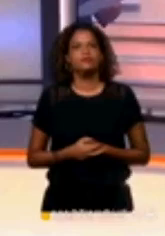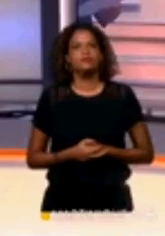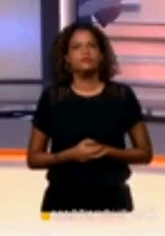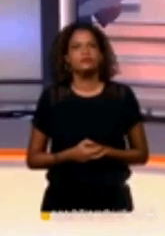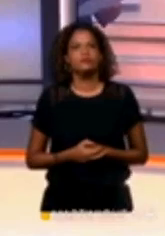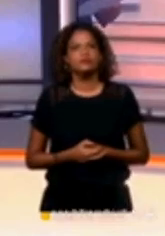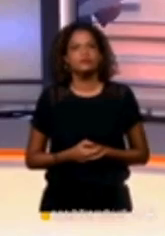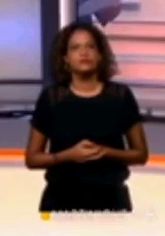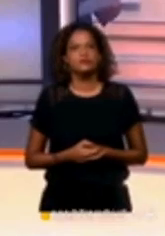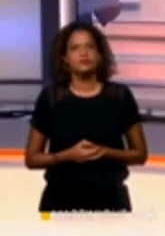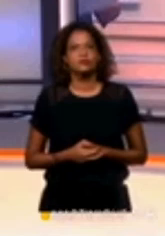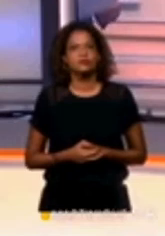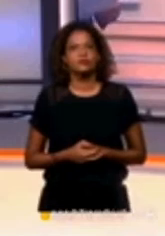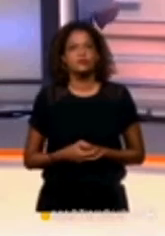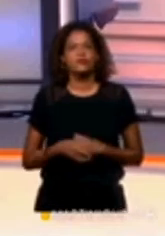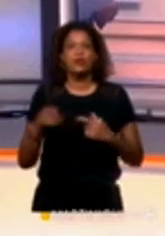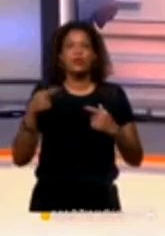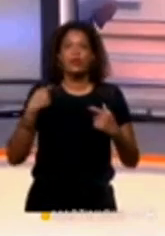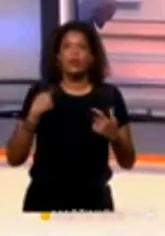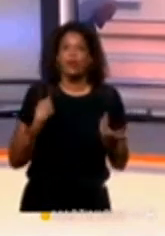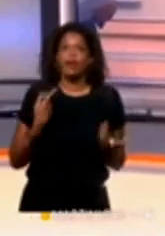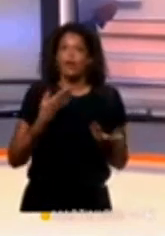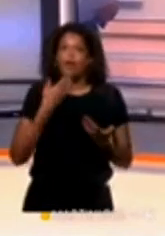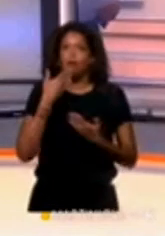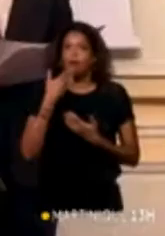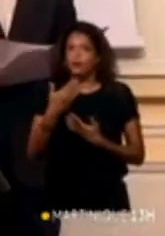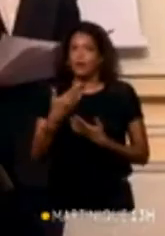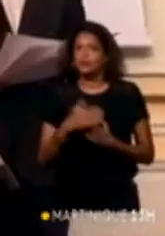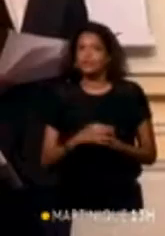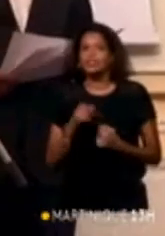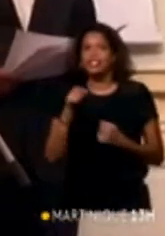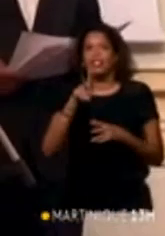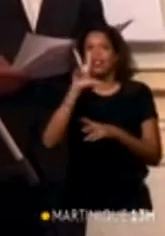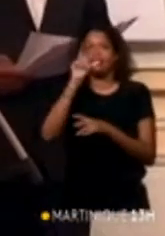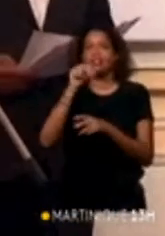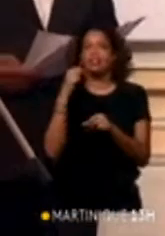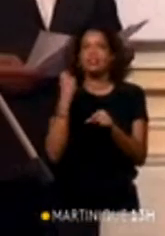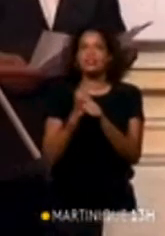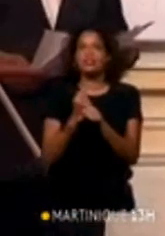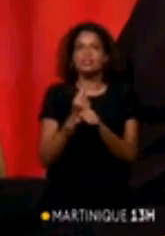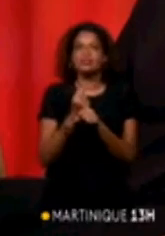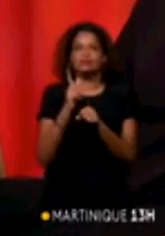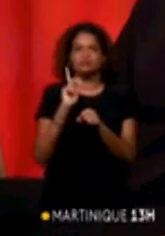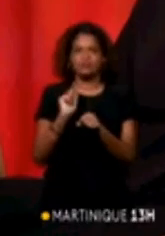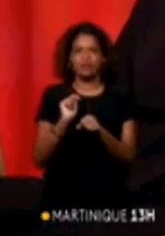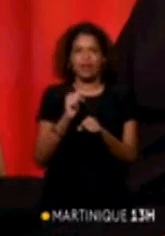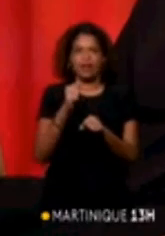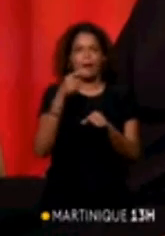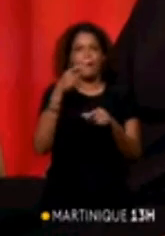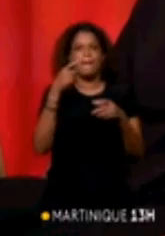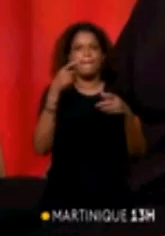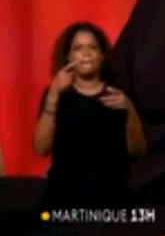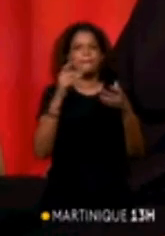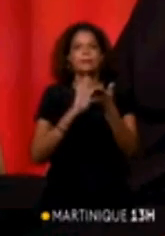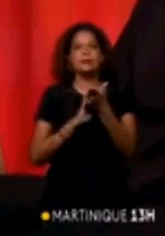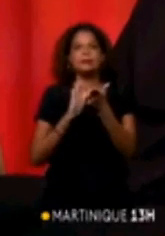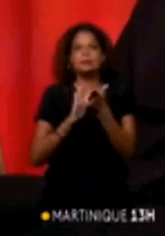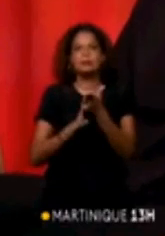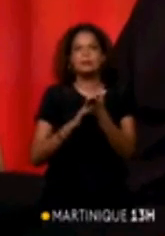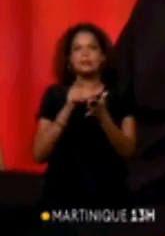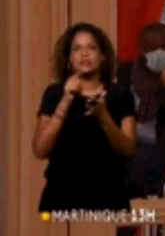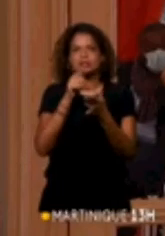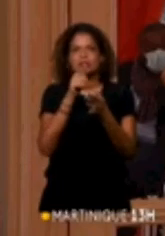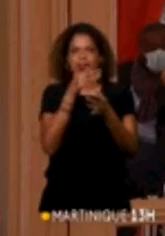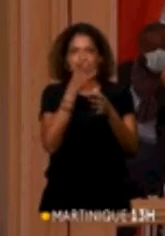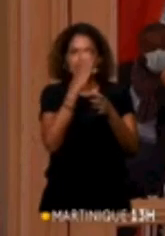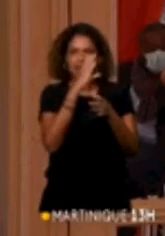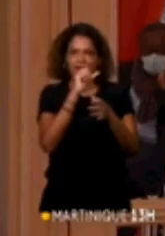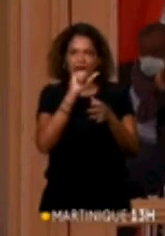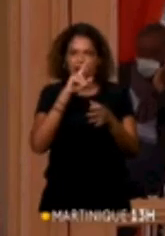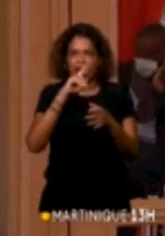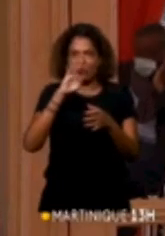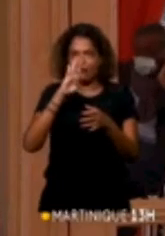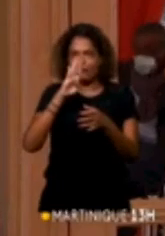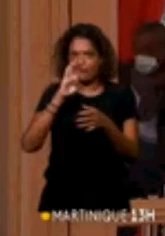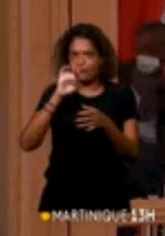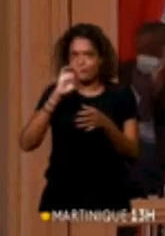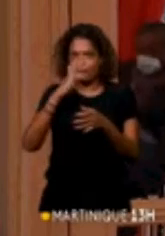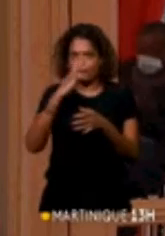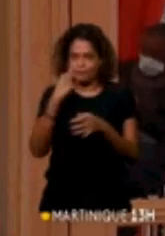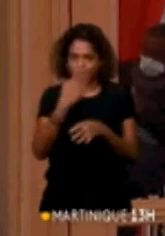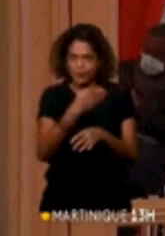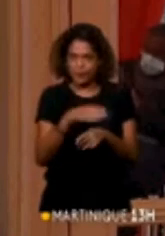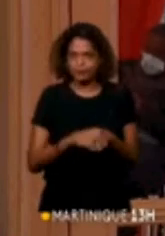Voilà, donc je vous remercie. Pour ses 30 ans d'existence, le prix Carbet de la Caraïbe a vu les choses en grand. Il a désigné non pas